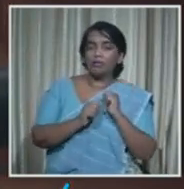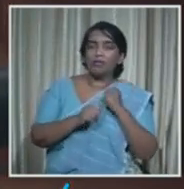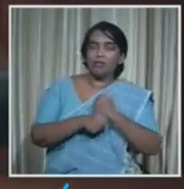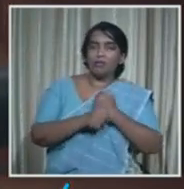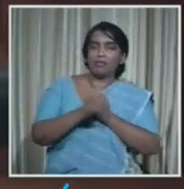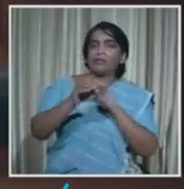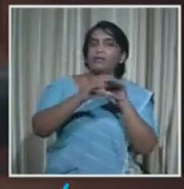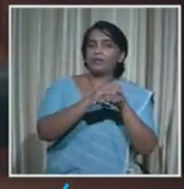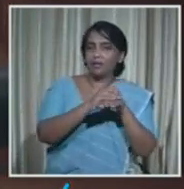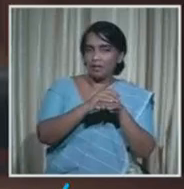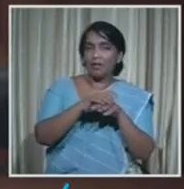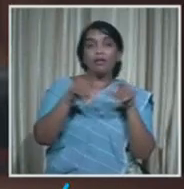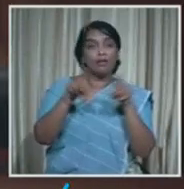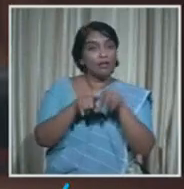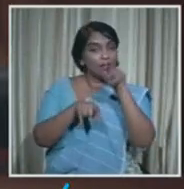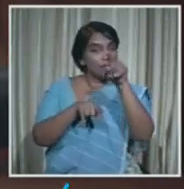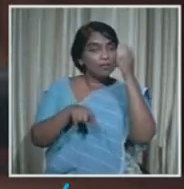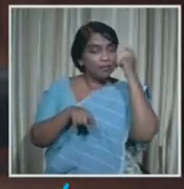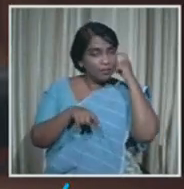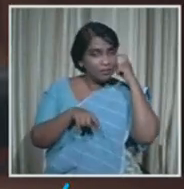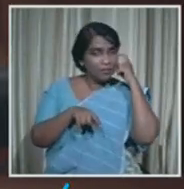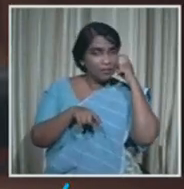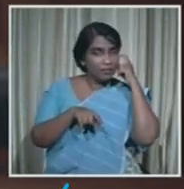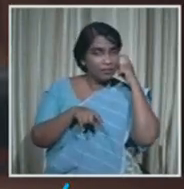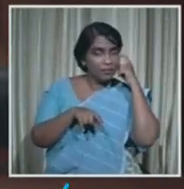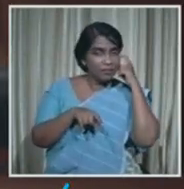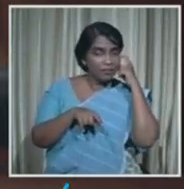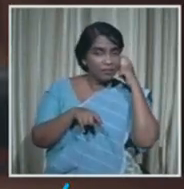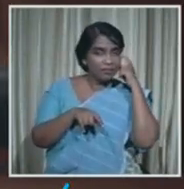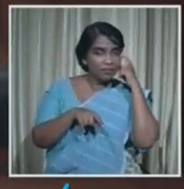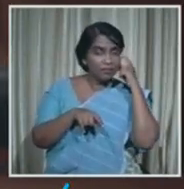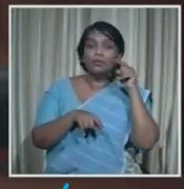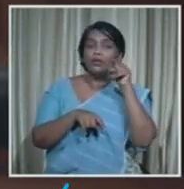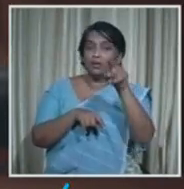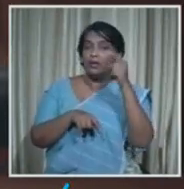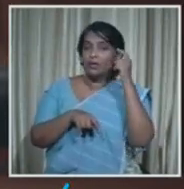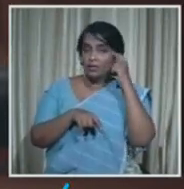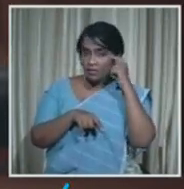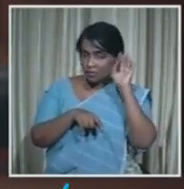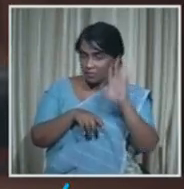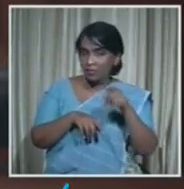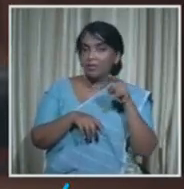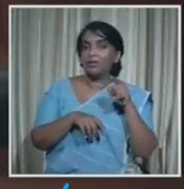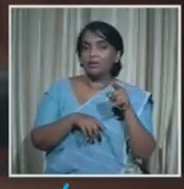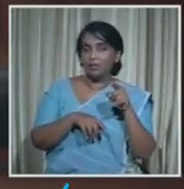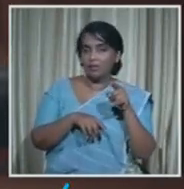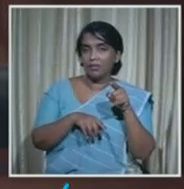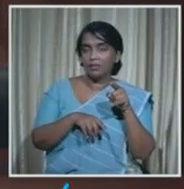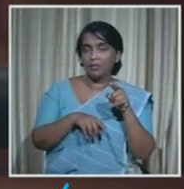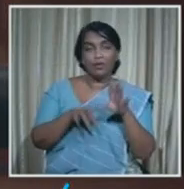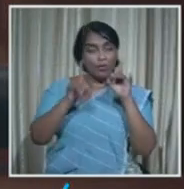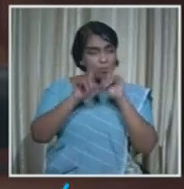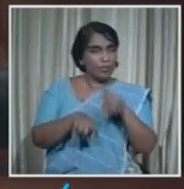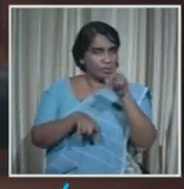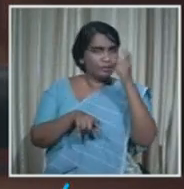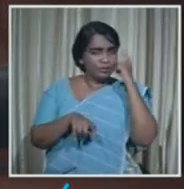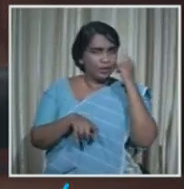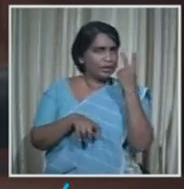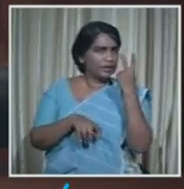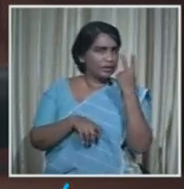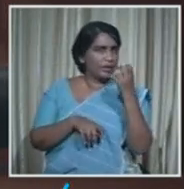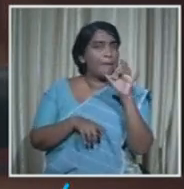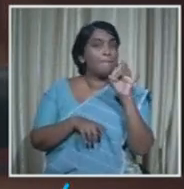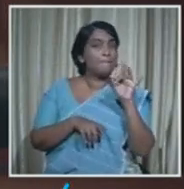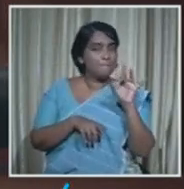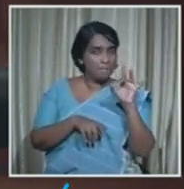කරා ඒ වගේම ඔබට මතක ඇති ඒ වගේම ඔබට මතක ඇති